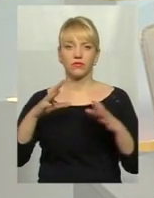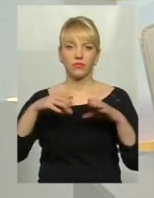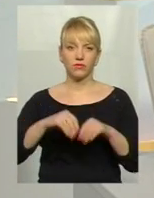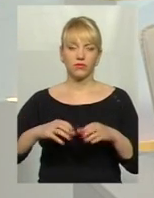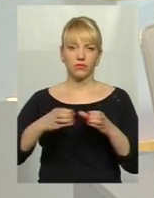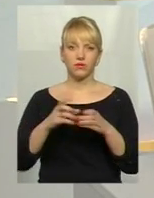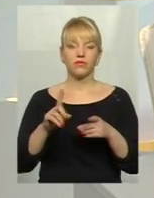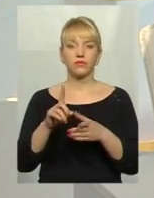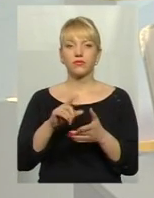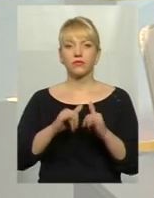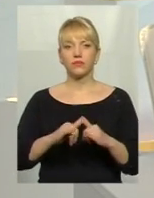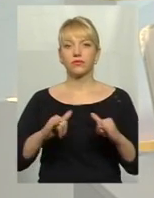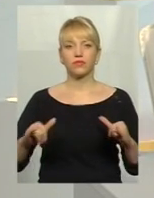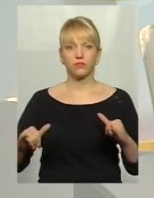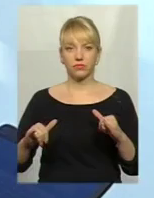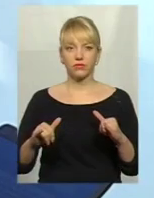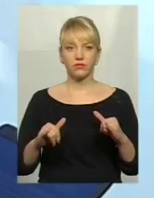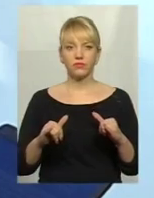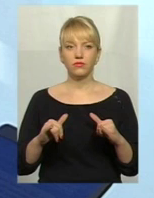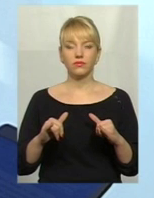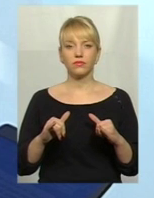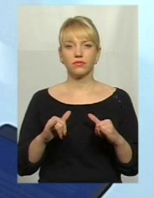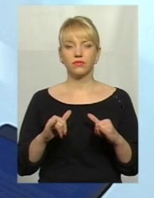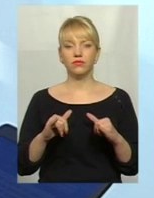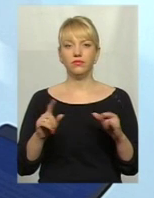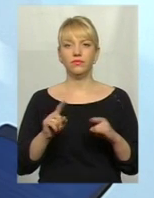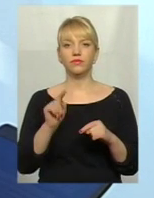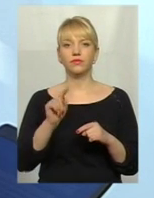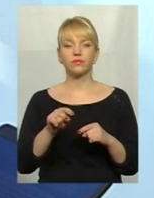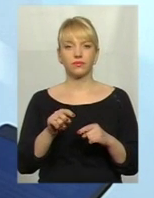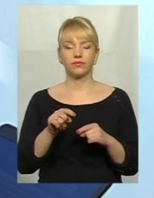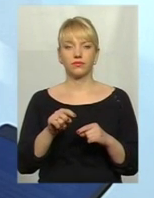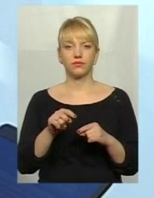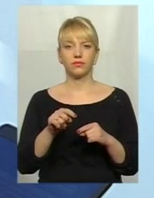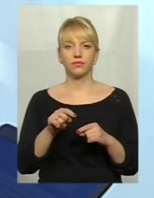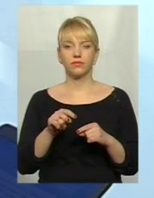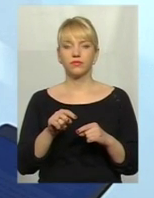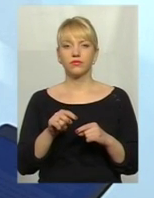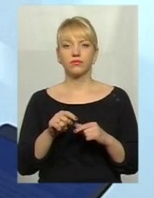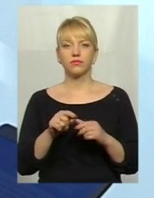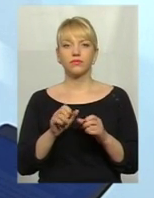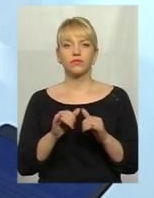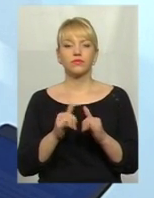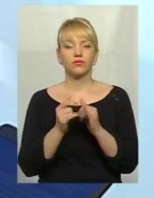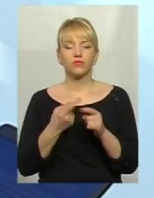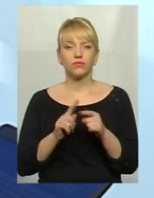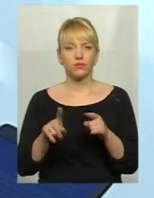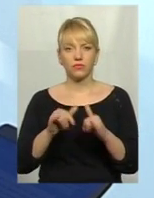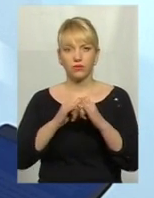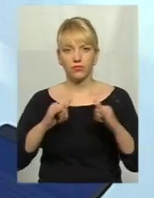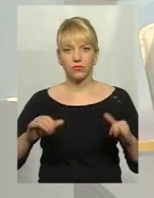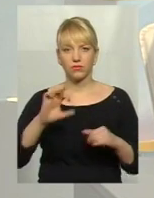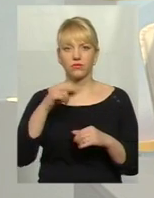для того, аби розвиватися, аби той багаж розвиненої соціальної сфери